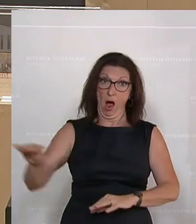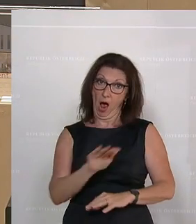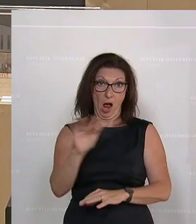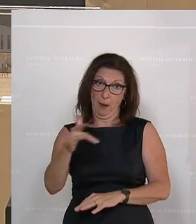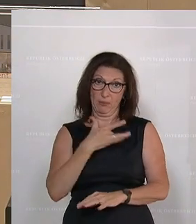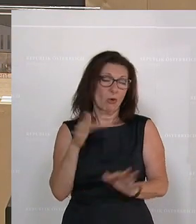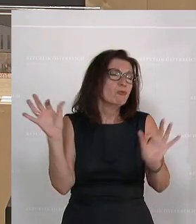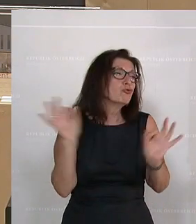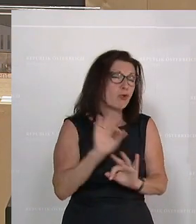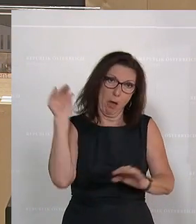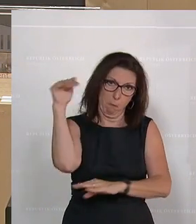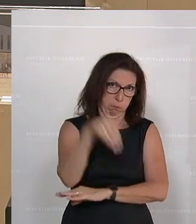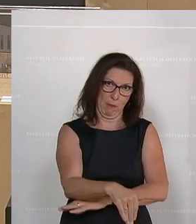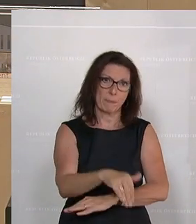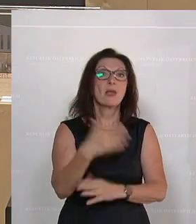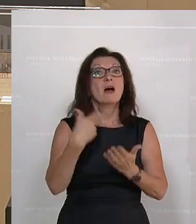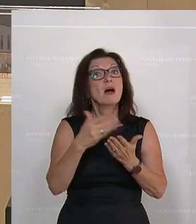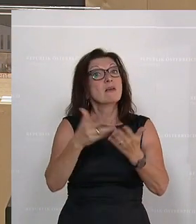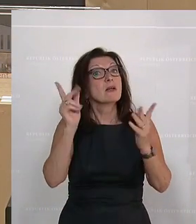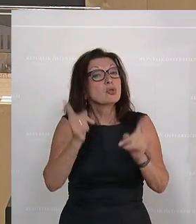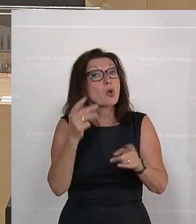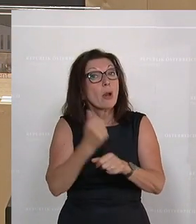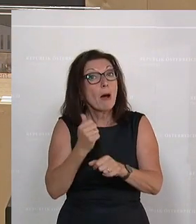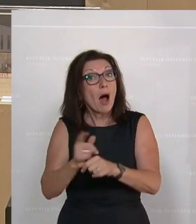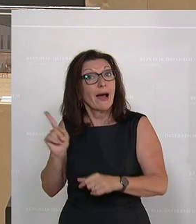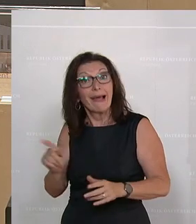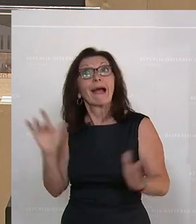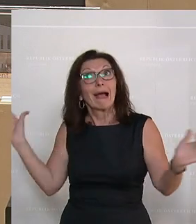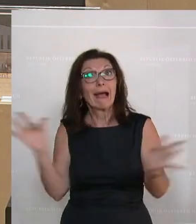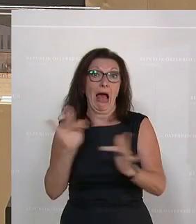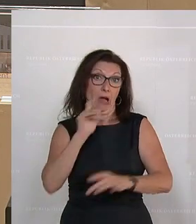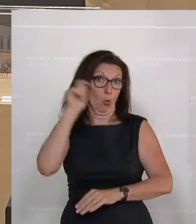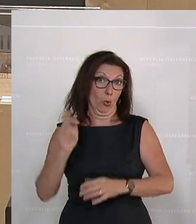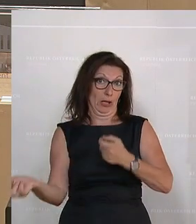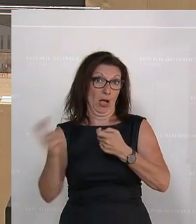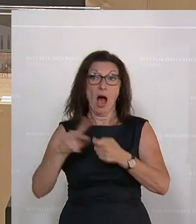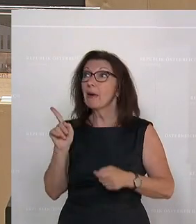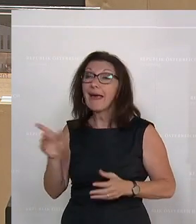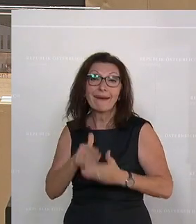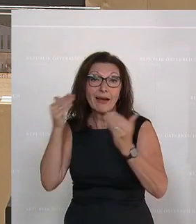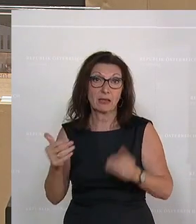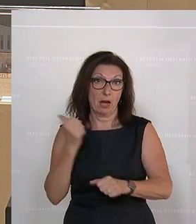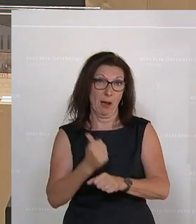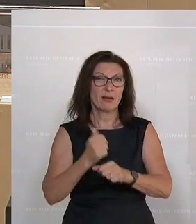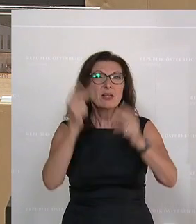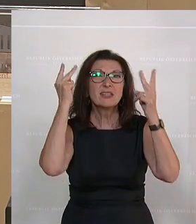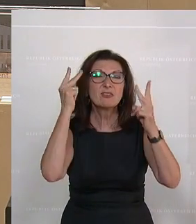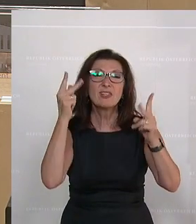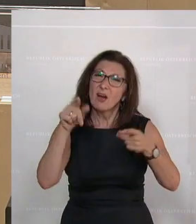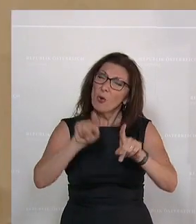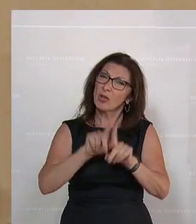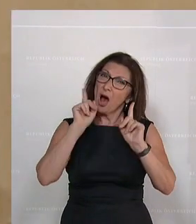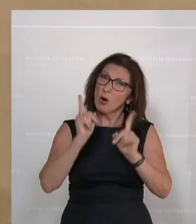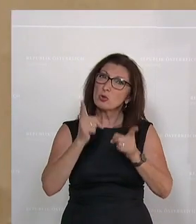das wäre zu tun aber genau das gegenteil ist der fall und es ist wichtig auch einmal auf die ursachen dieses